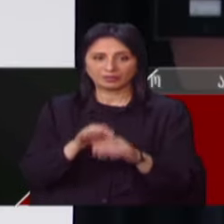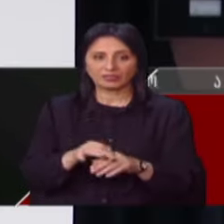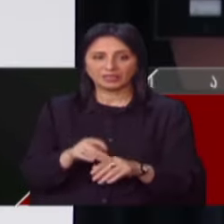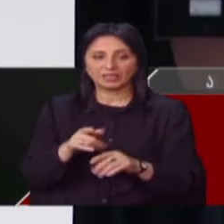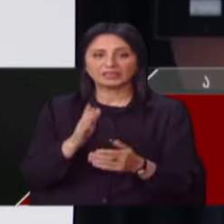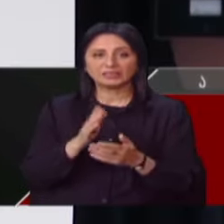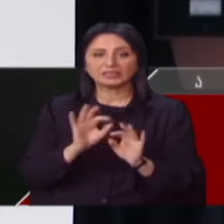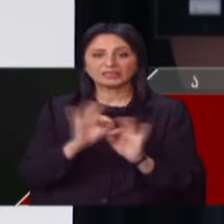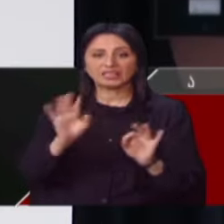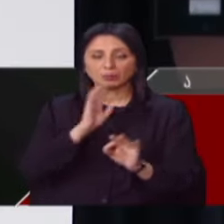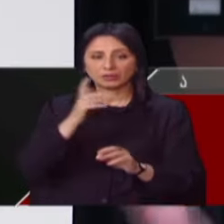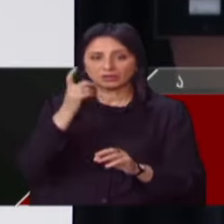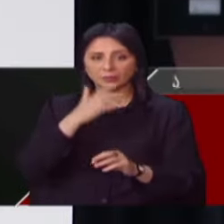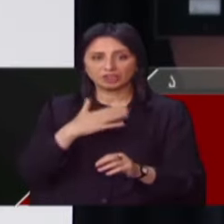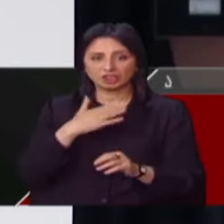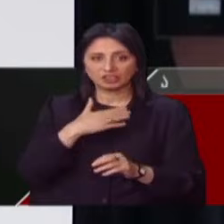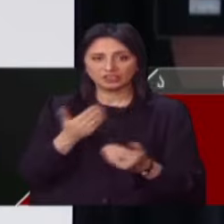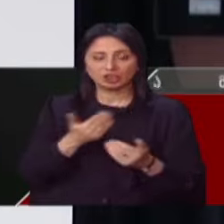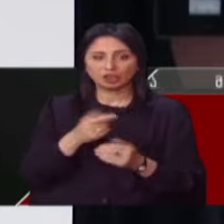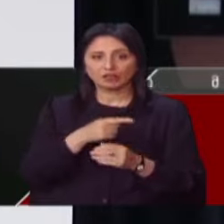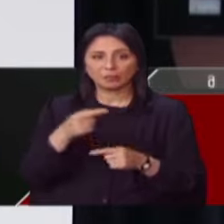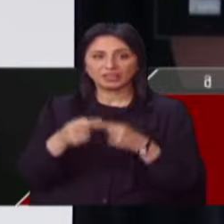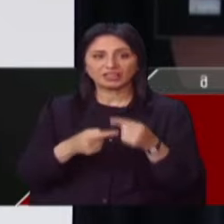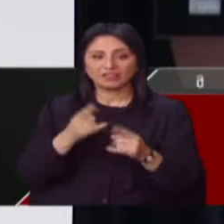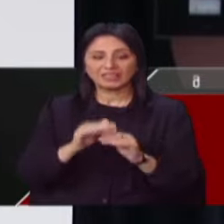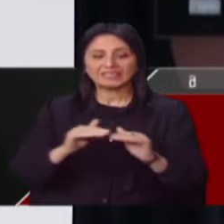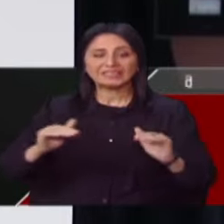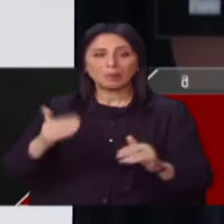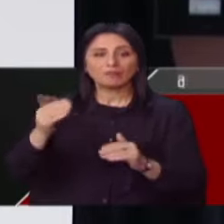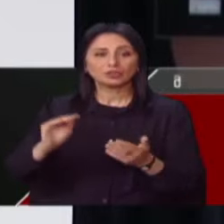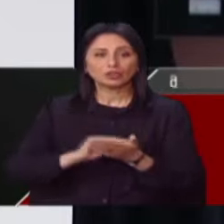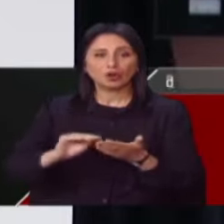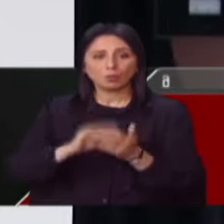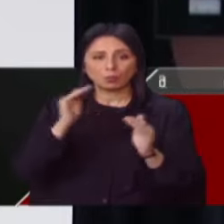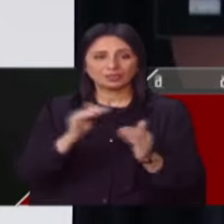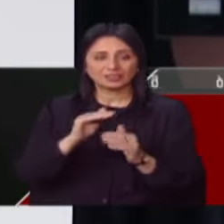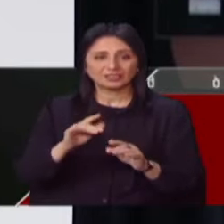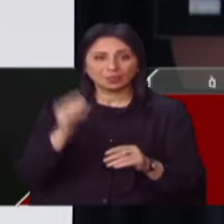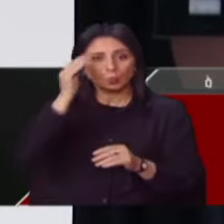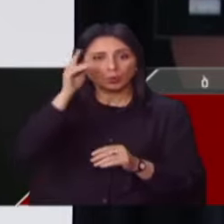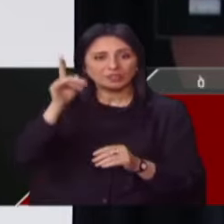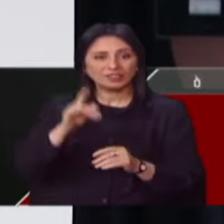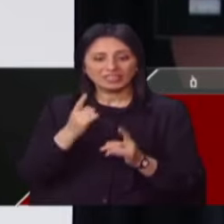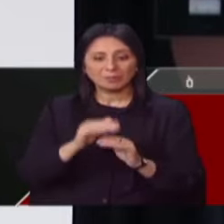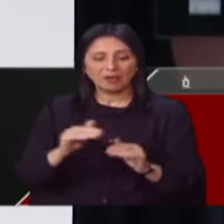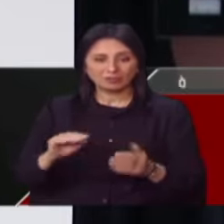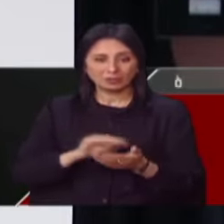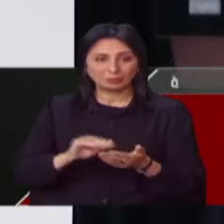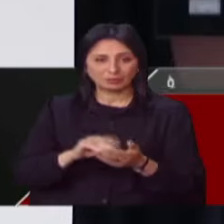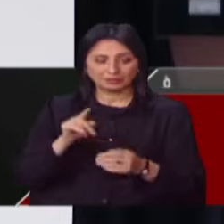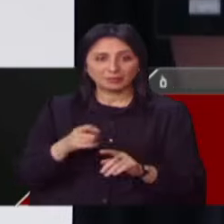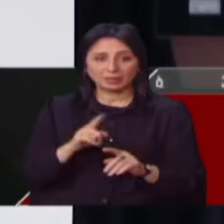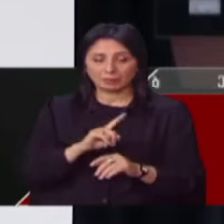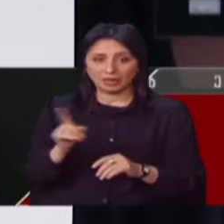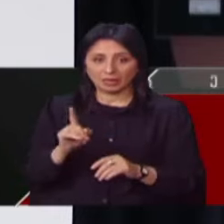ეს განსაოცარი ქალბატონი ჩვენ ერის ცხოვრებაში დამკვიდრდა როგორც საბავშვო კომპოზიტორი და ძალზედ კარგი საბავშვო კომპოზიტორი,